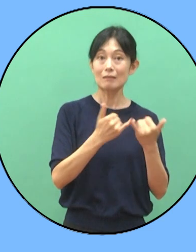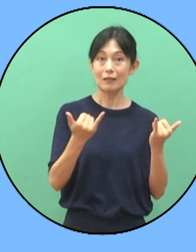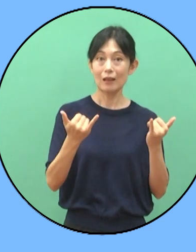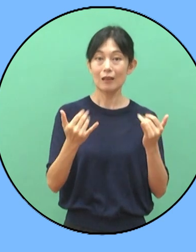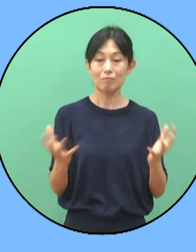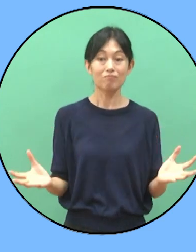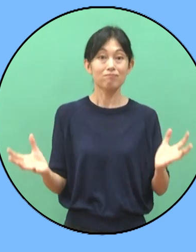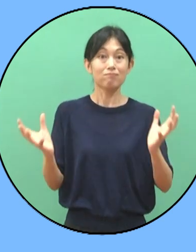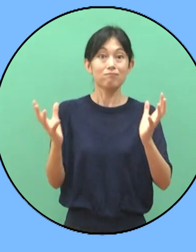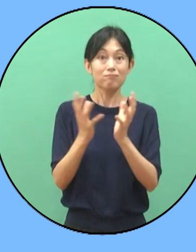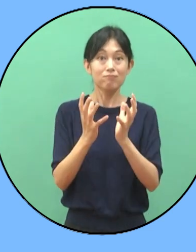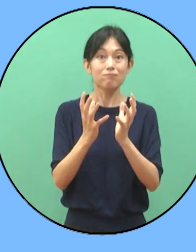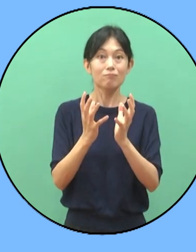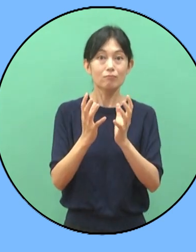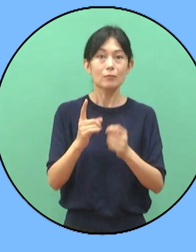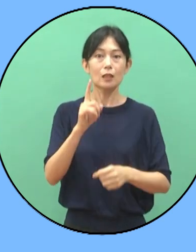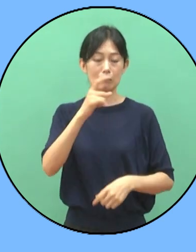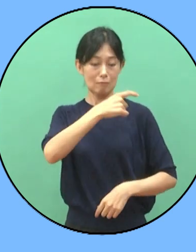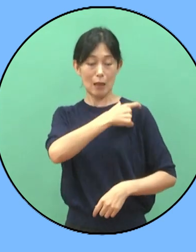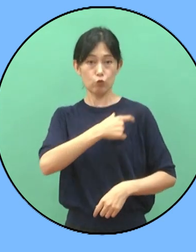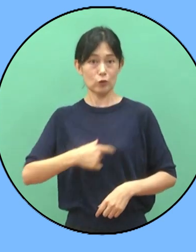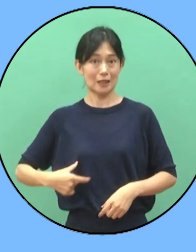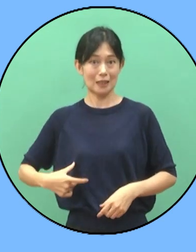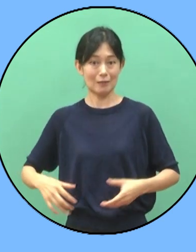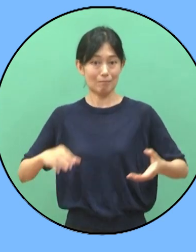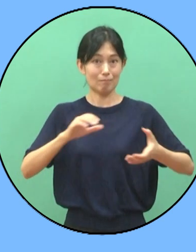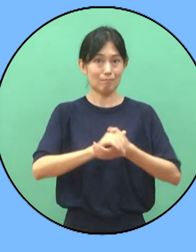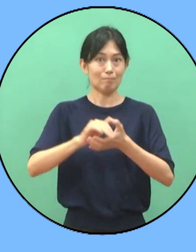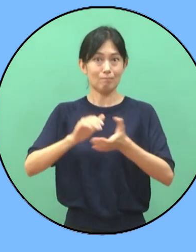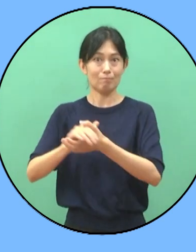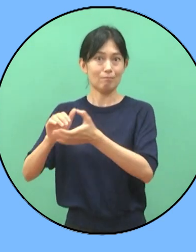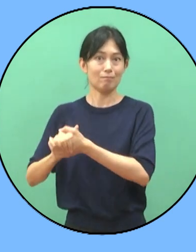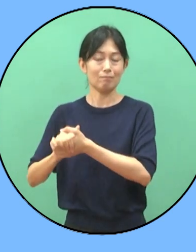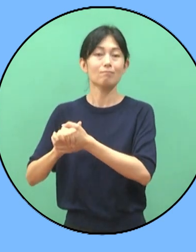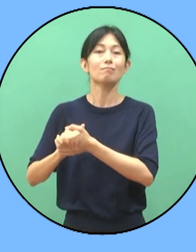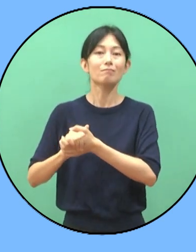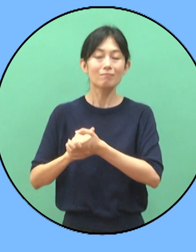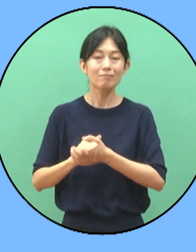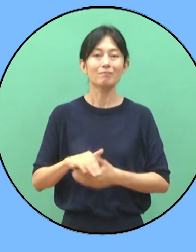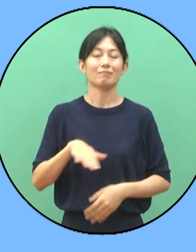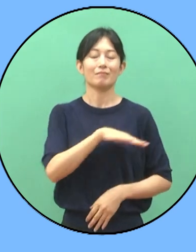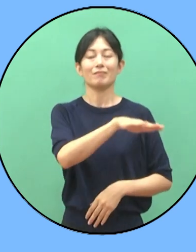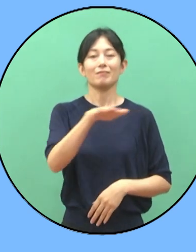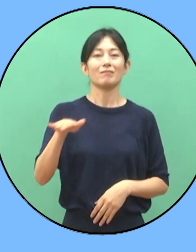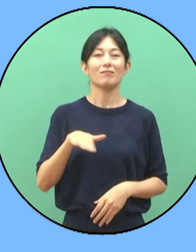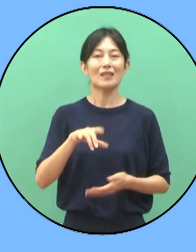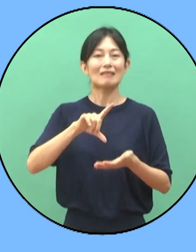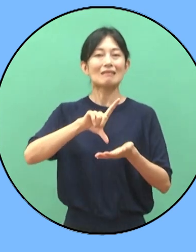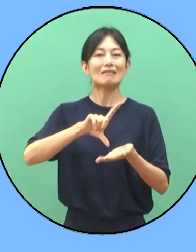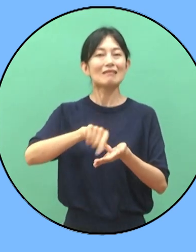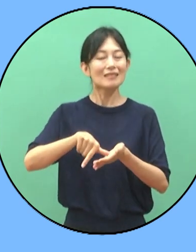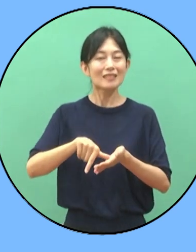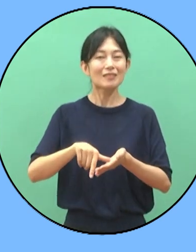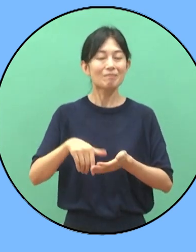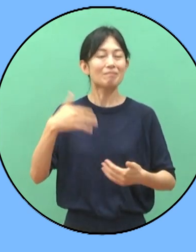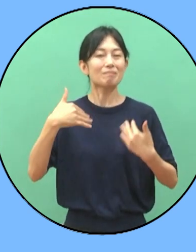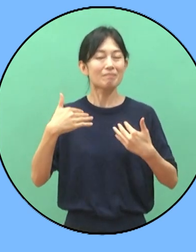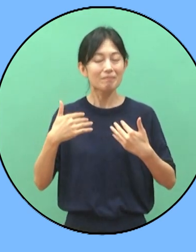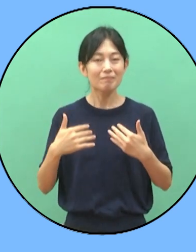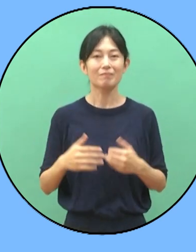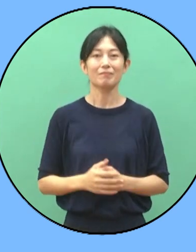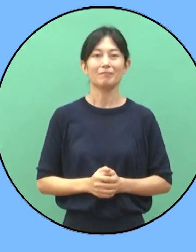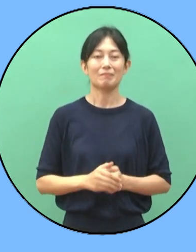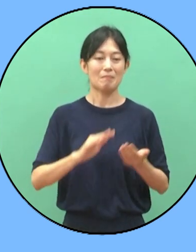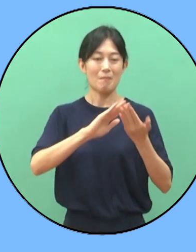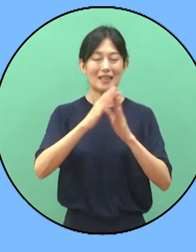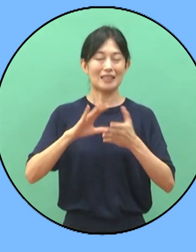共に一つのタスキをつなぎながら町内を巡り、誰もが安心して暮らせる地域を目指して町全体がつ